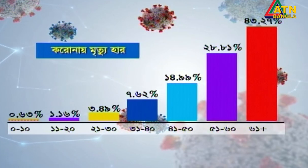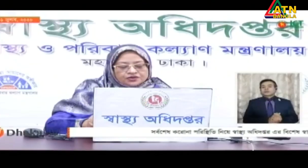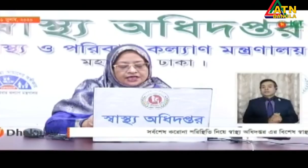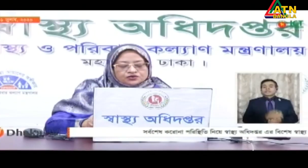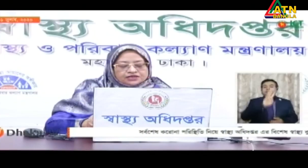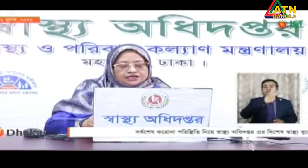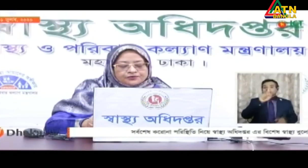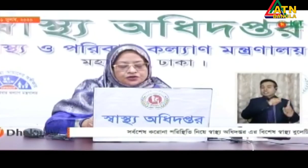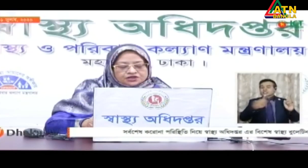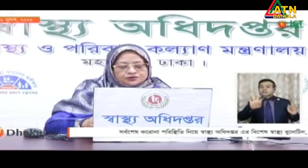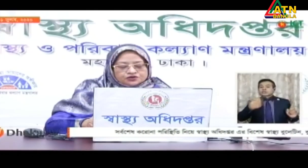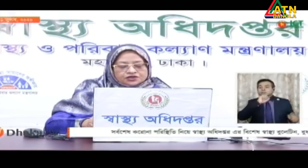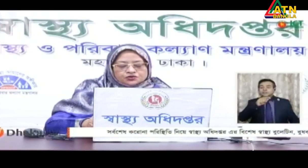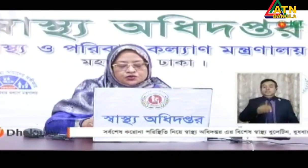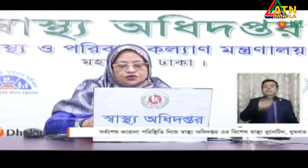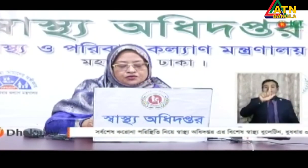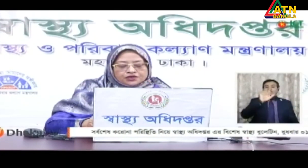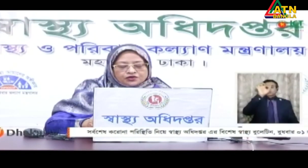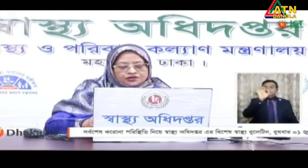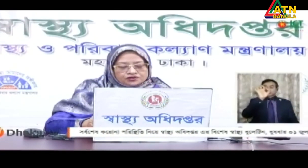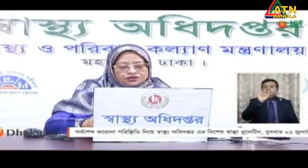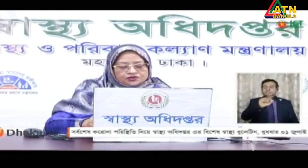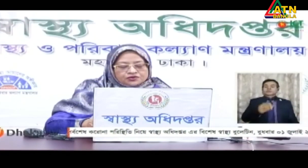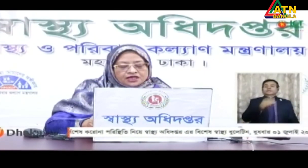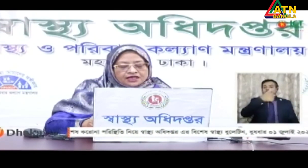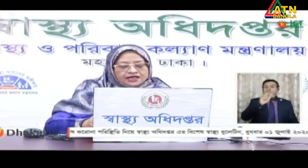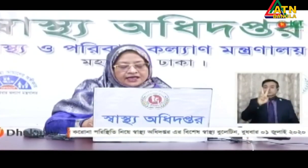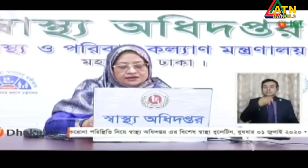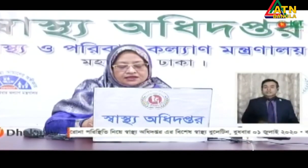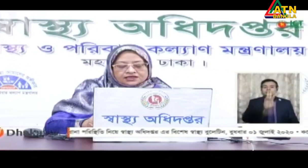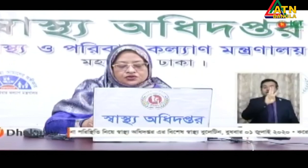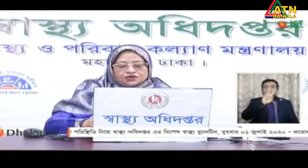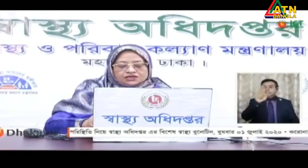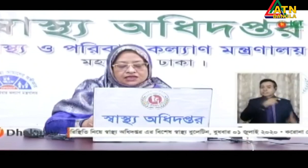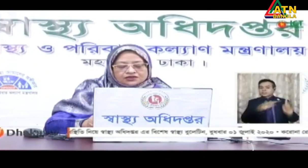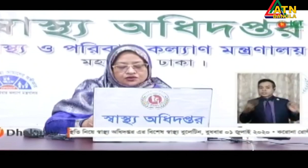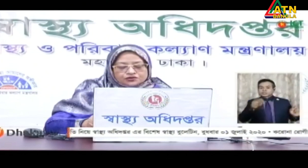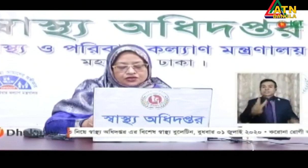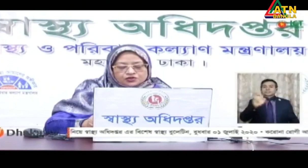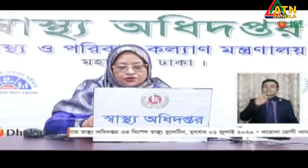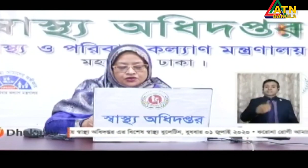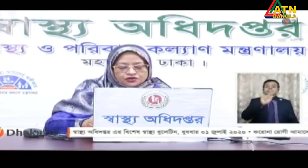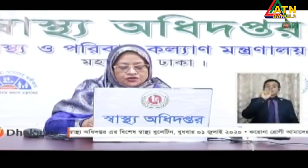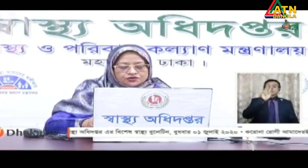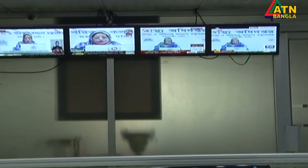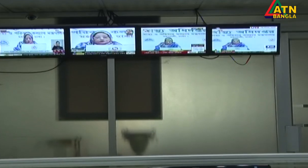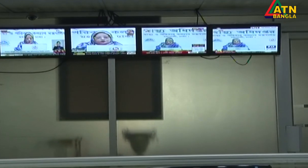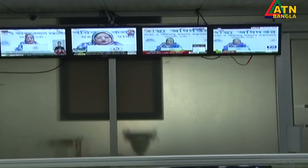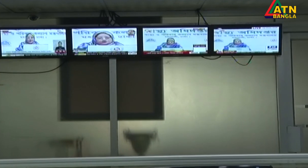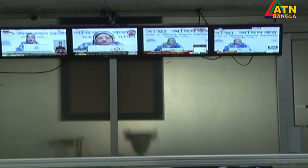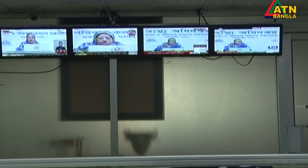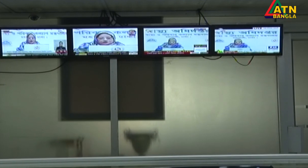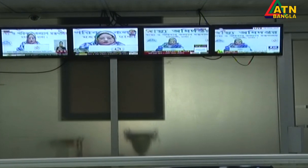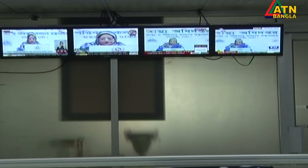28.81%, 41 থেকে 50 বছরের 14.99%, 31 থেকে 40 7.62%।